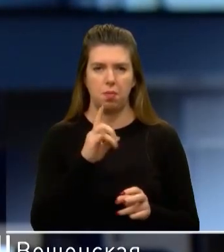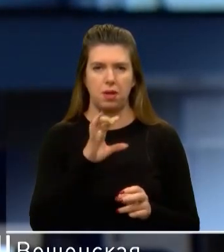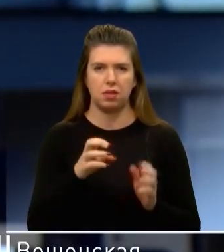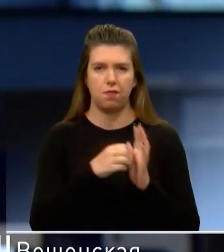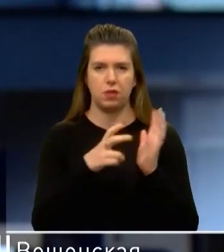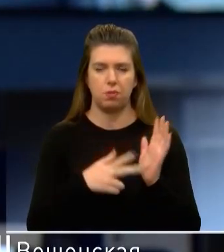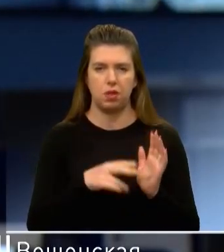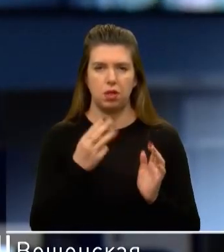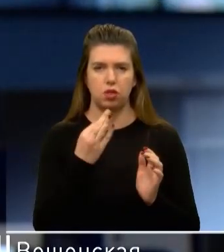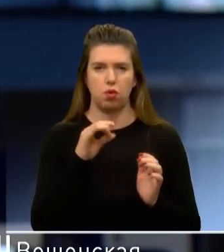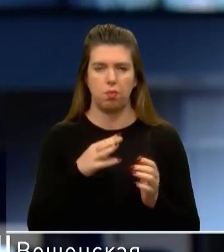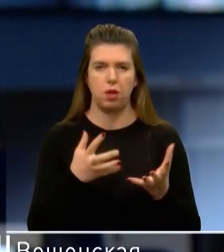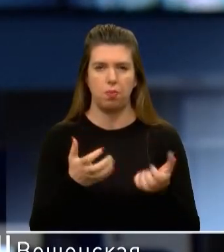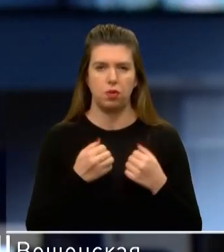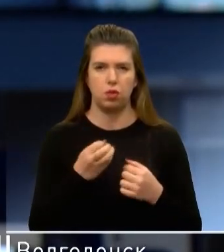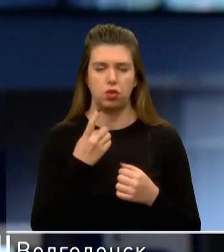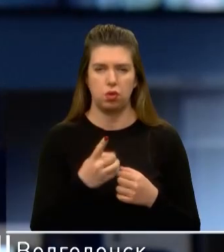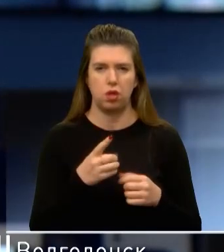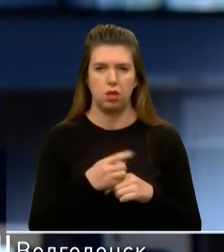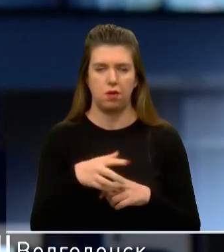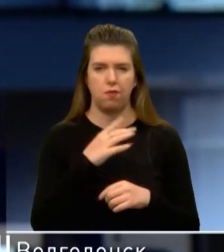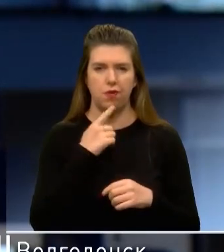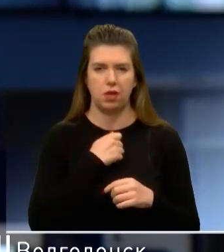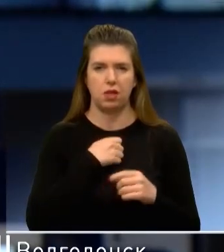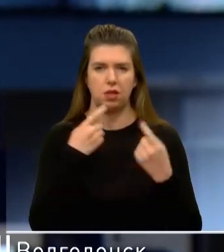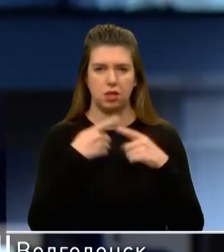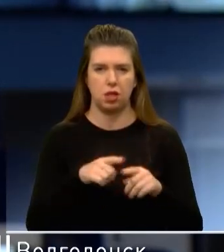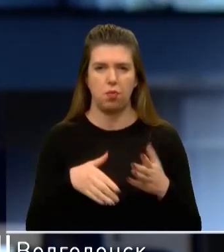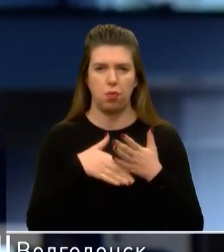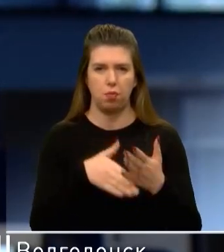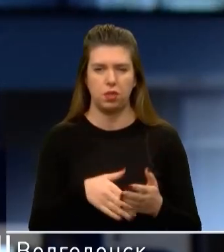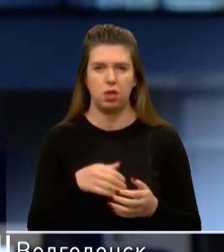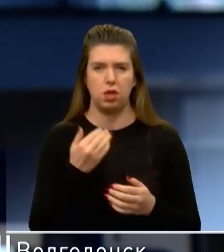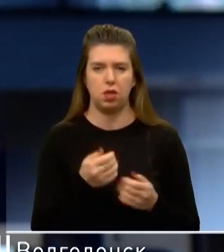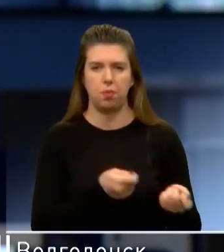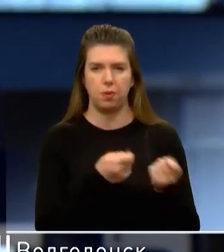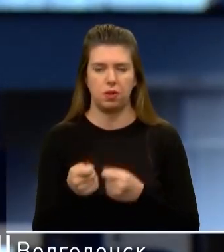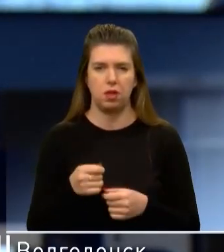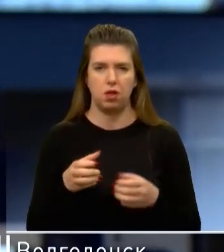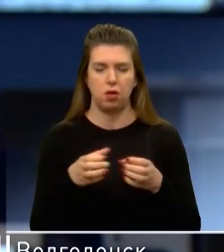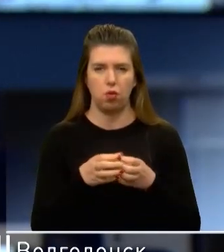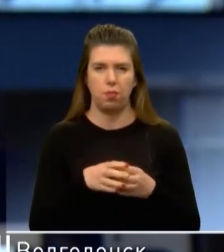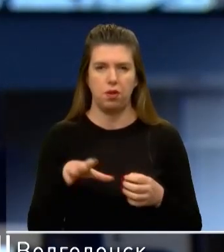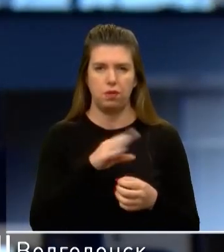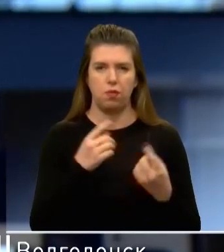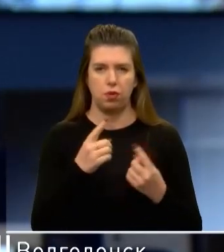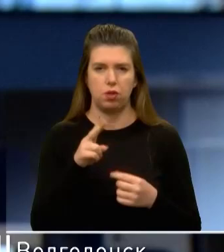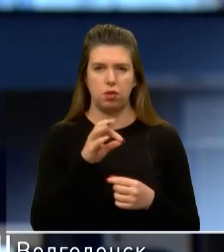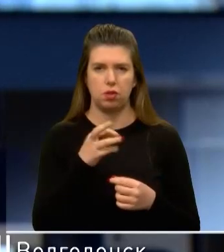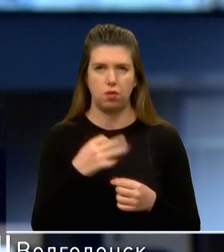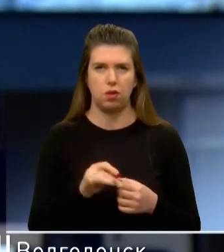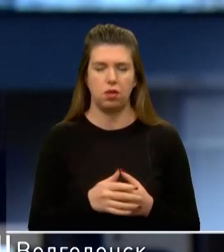18 и Шторм получили очередную пар военно-технической помощи её доставила делегация всевеликого Войска